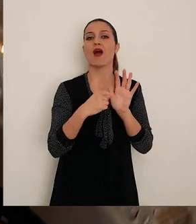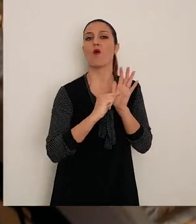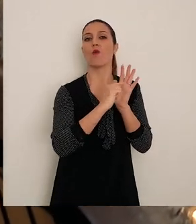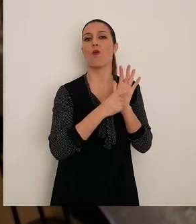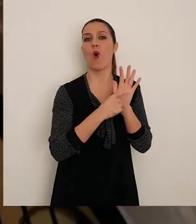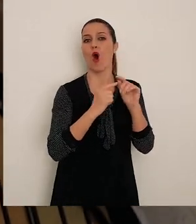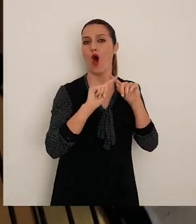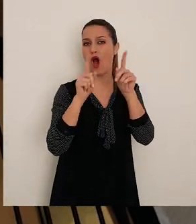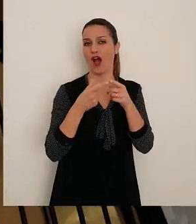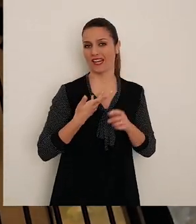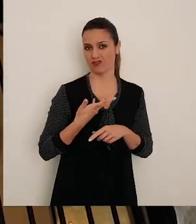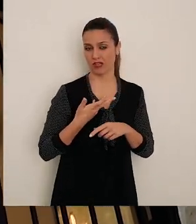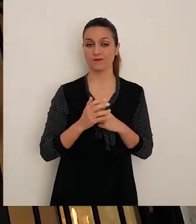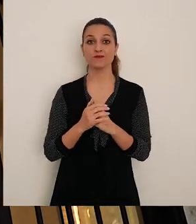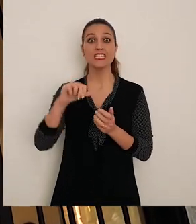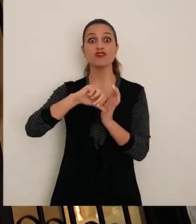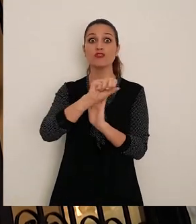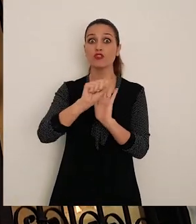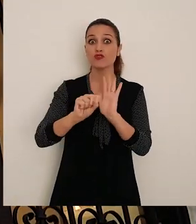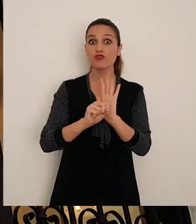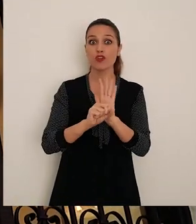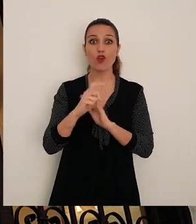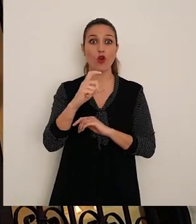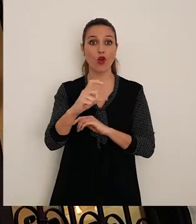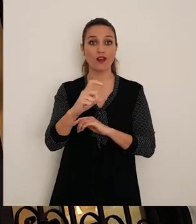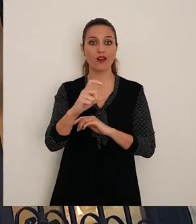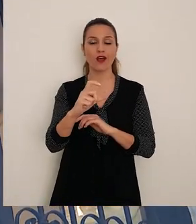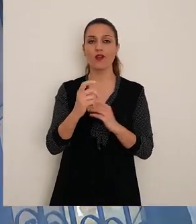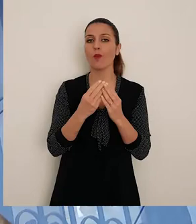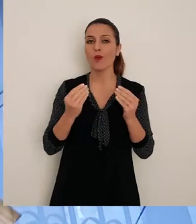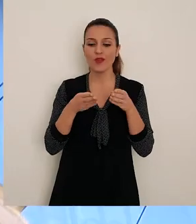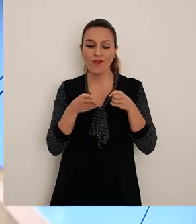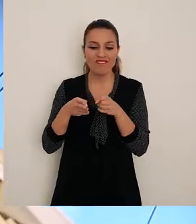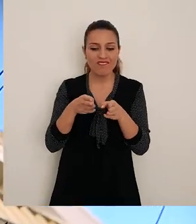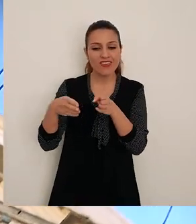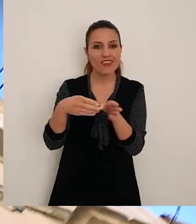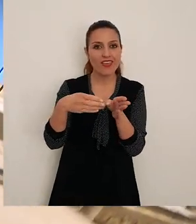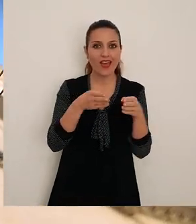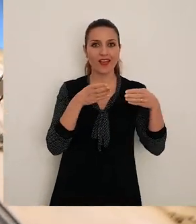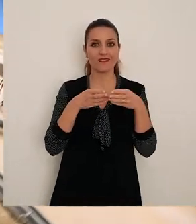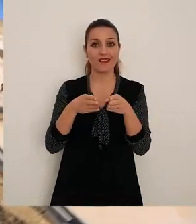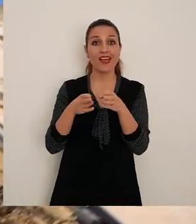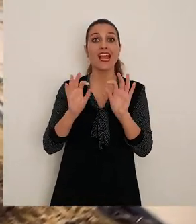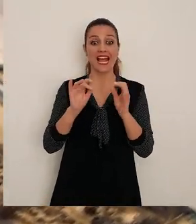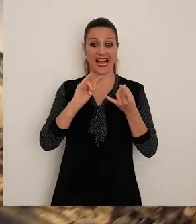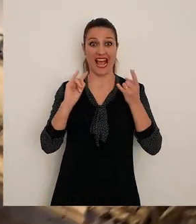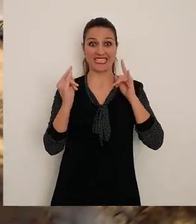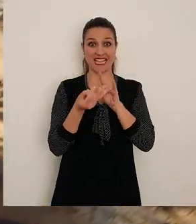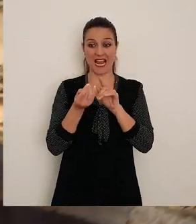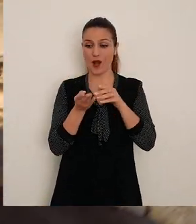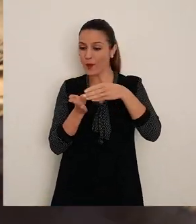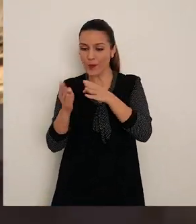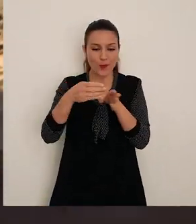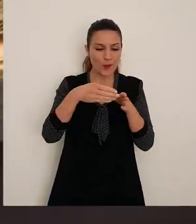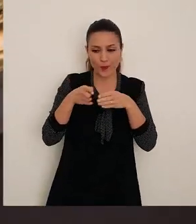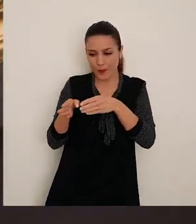Il centro storico di Corigliano d'Otranto è un mosaico di viuzze suggestive che dal castello si diramano per tutto il borgo antico, conservando